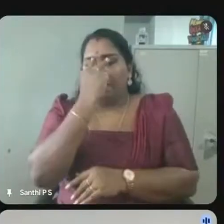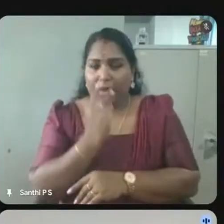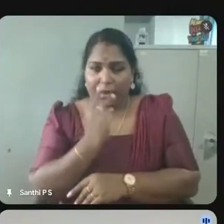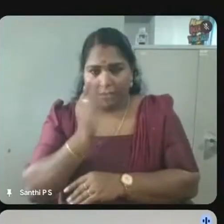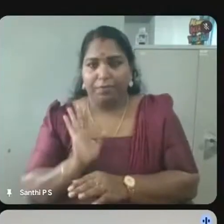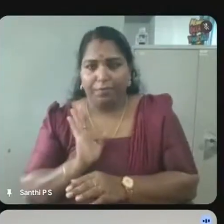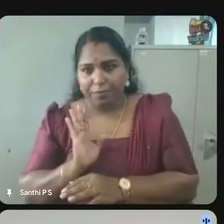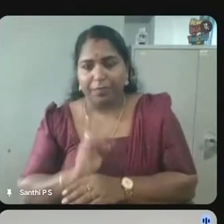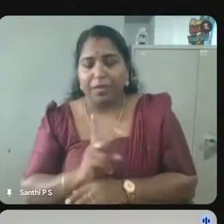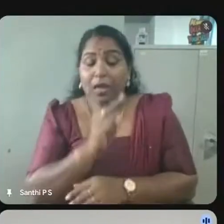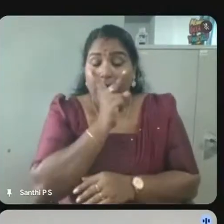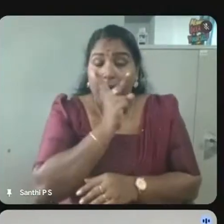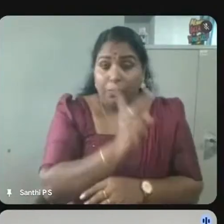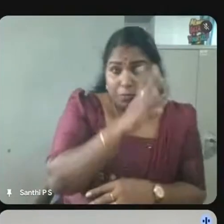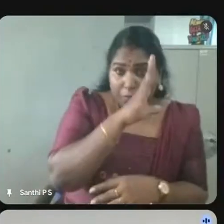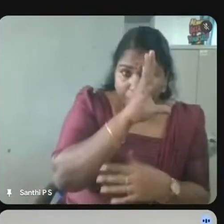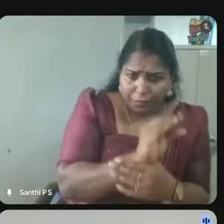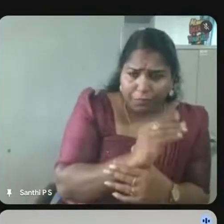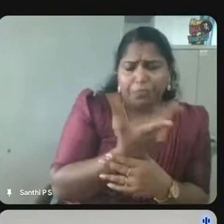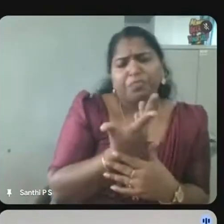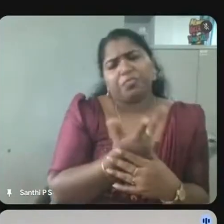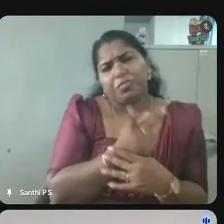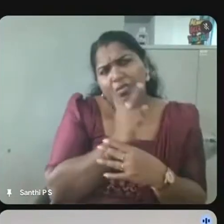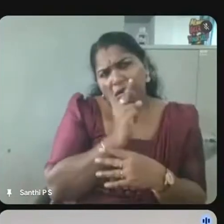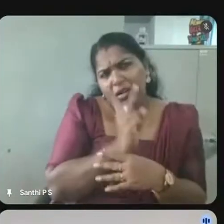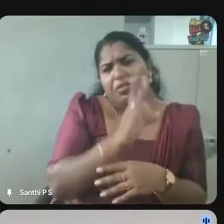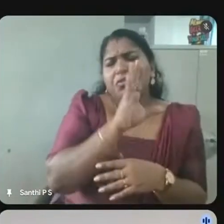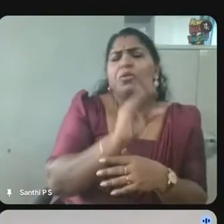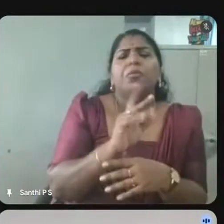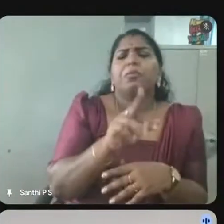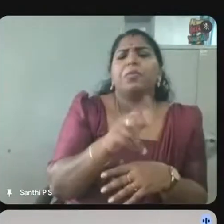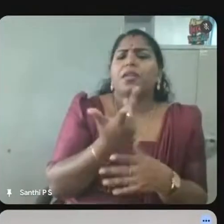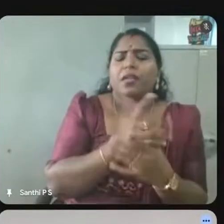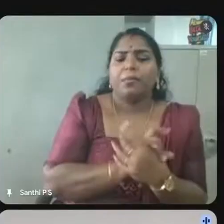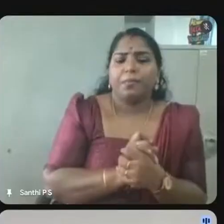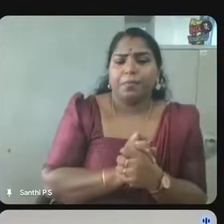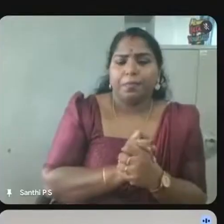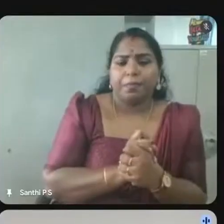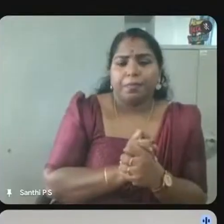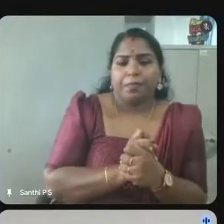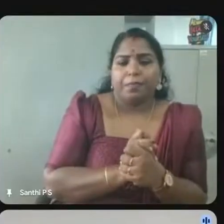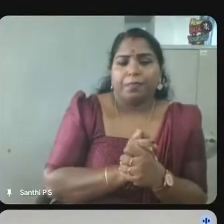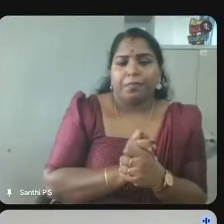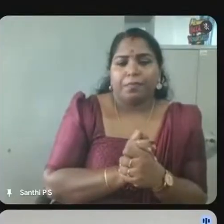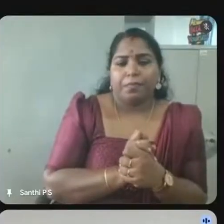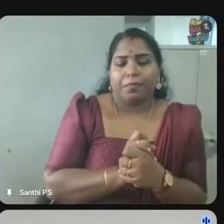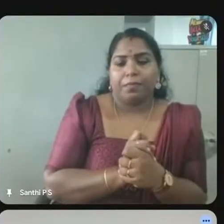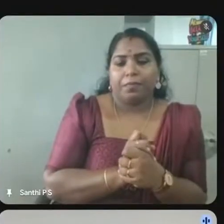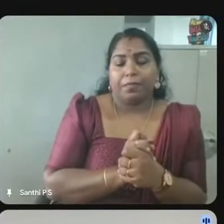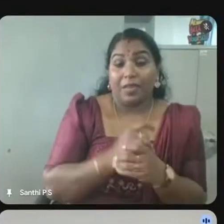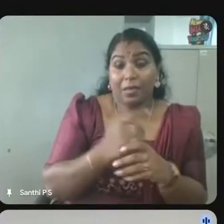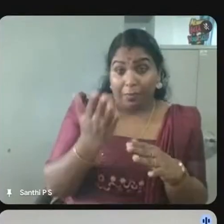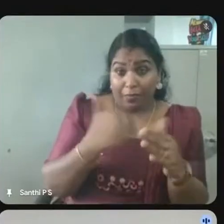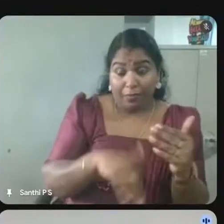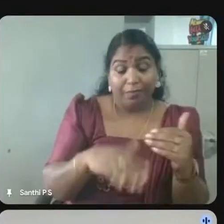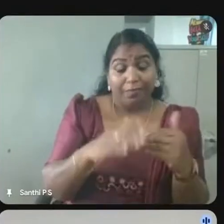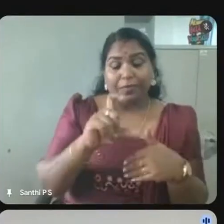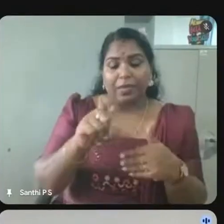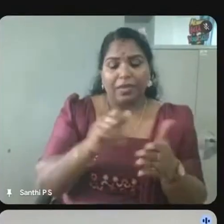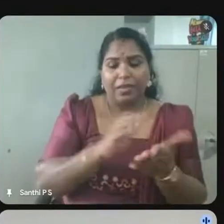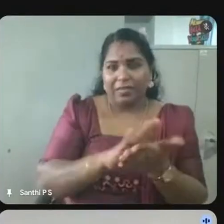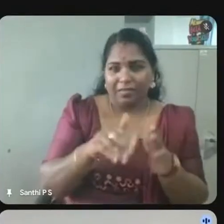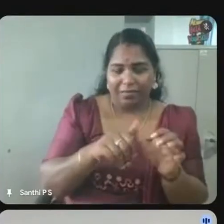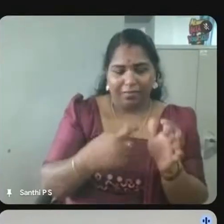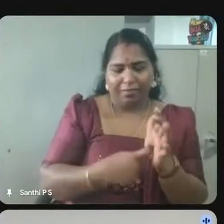ലോ വിഷൻ അല്ലെങ്കിൽ വിഷ്വൽ ഇമ്പയർമെന്റ് അല്ലെങ്കിൽ കാഴ്ച കുറവ് എന്ന് പറയുന്നത് നമുക്ക് ഈ ചാർട്ടിന്റെ ഏറ്റവും താഴത്തെ